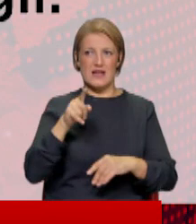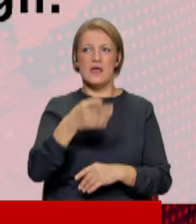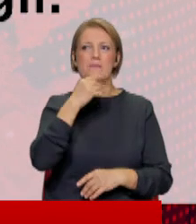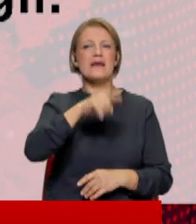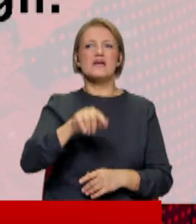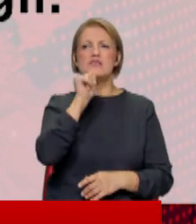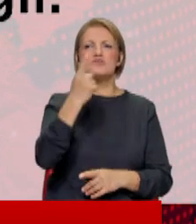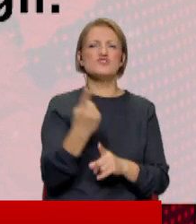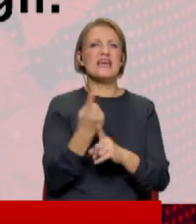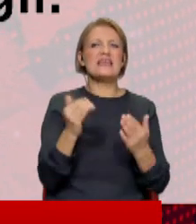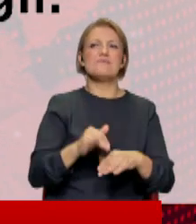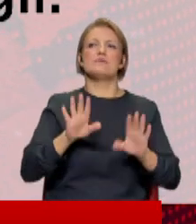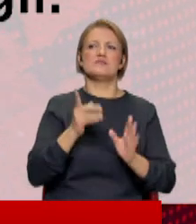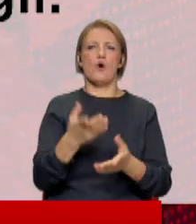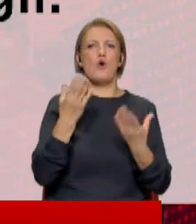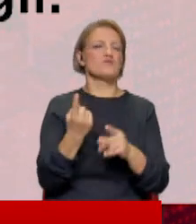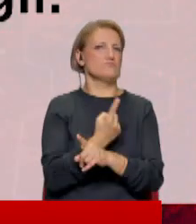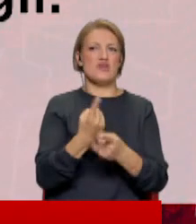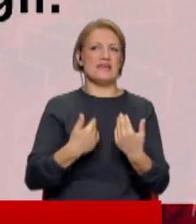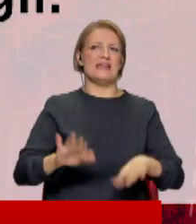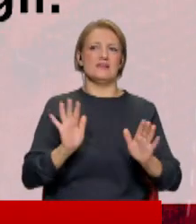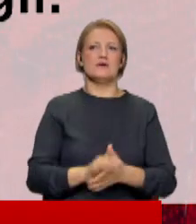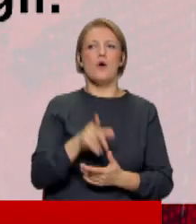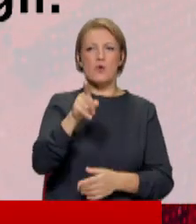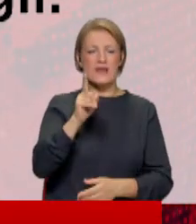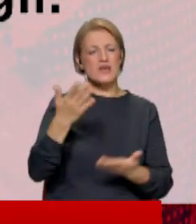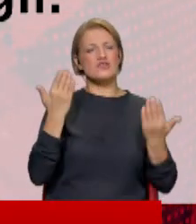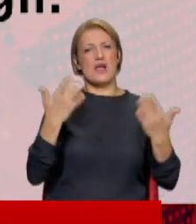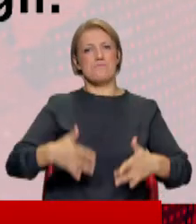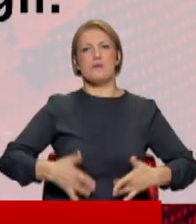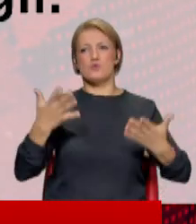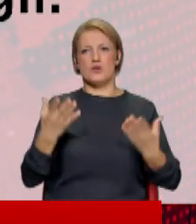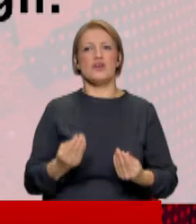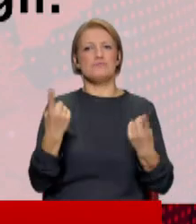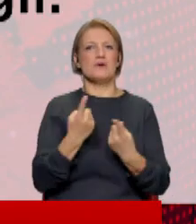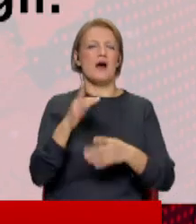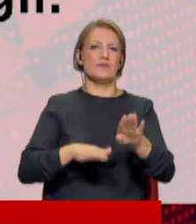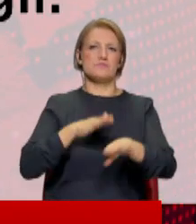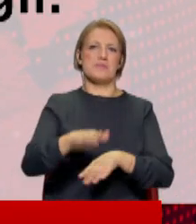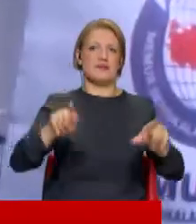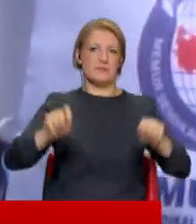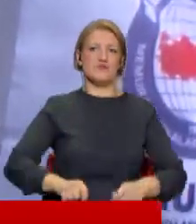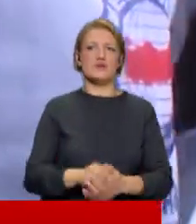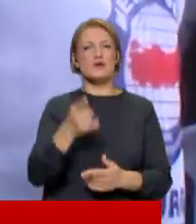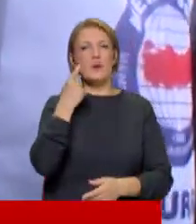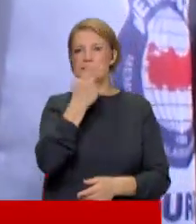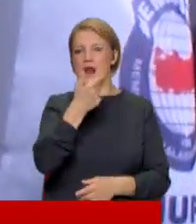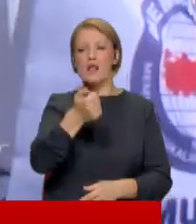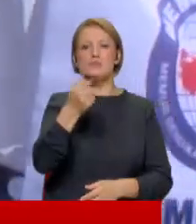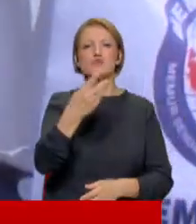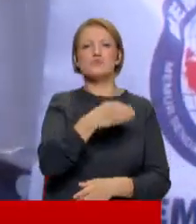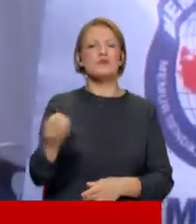emeklilerimize hiçbir şeyin gelmemesi olacak bir şey değil onları da inşallah memnun edecek adımlara atacağız gözler